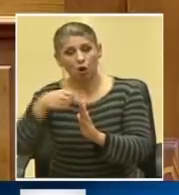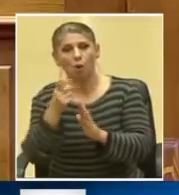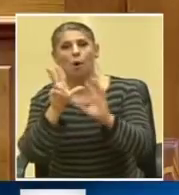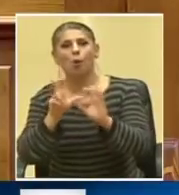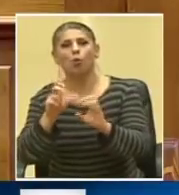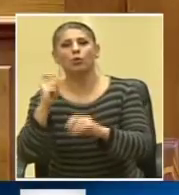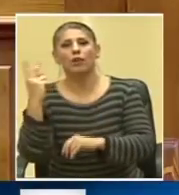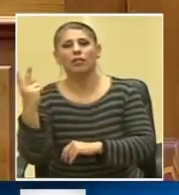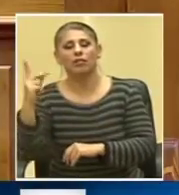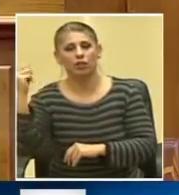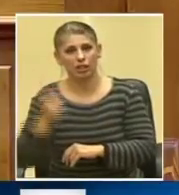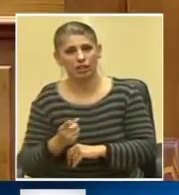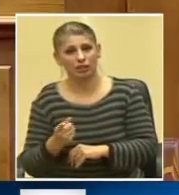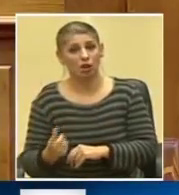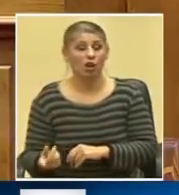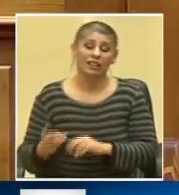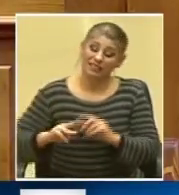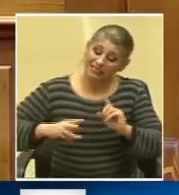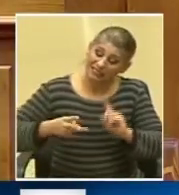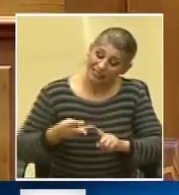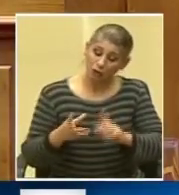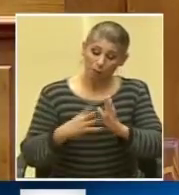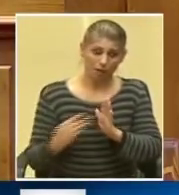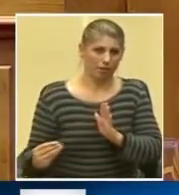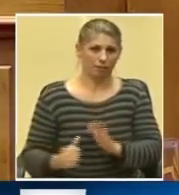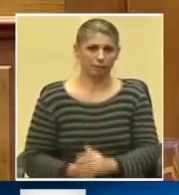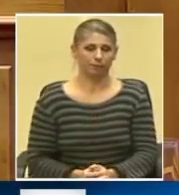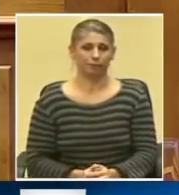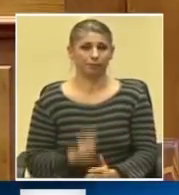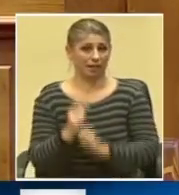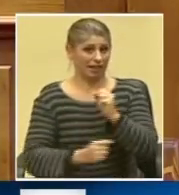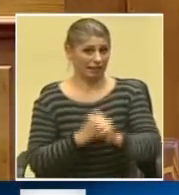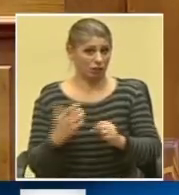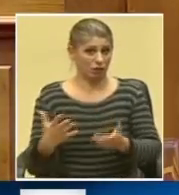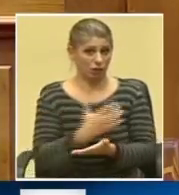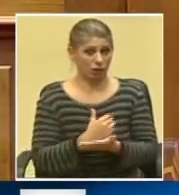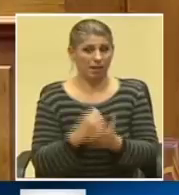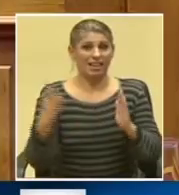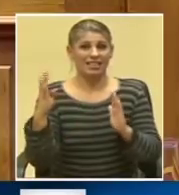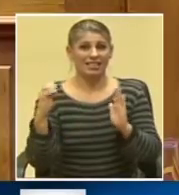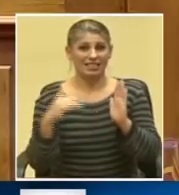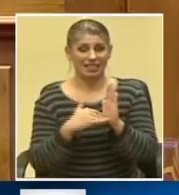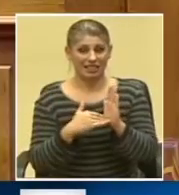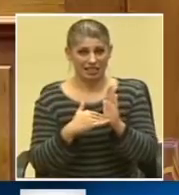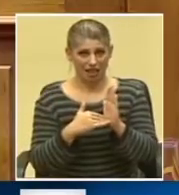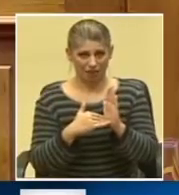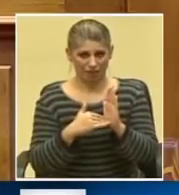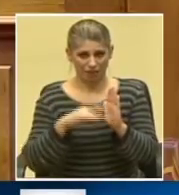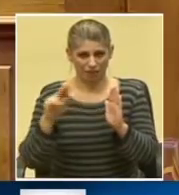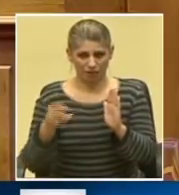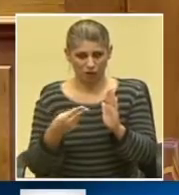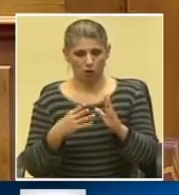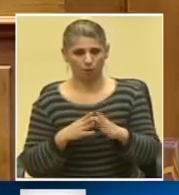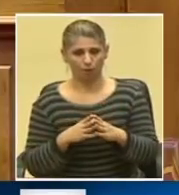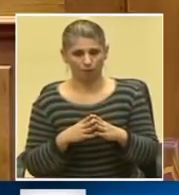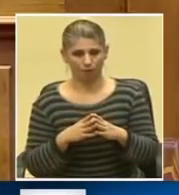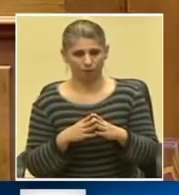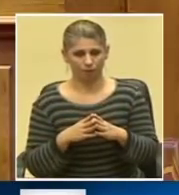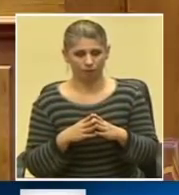30,82%. Ακόμη ένα παράδειγμα. Ετήσιο μεικτό εισόδημα 40.032 ευρώ. Για